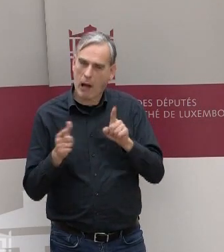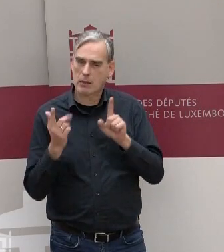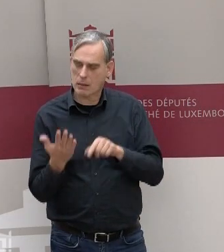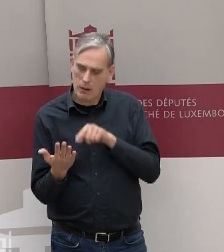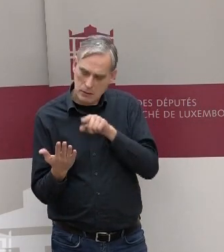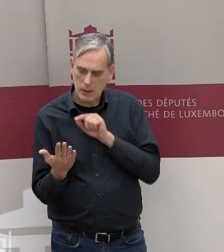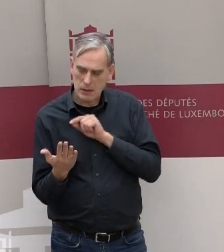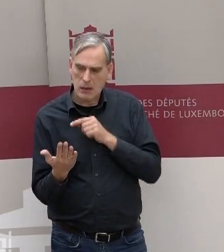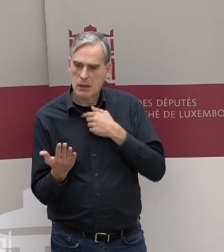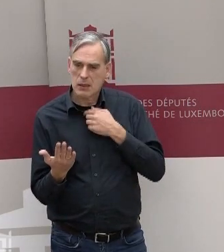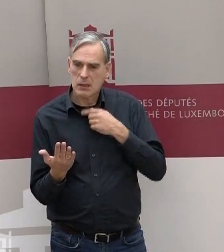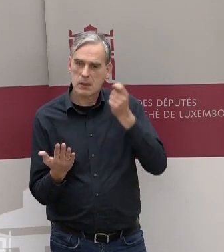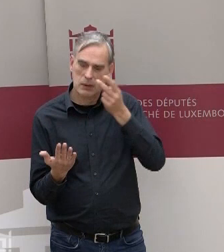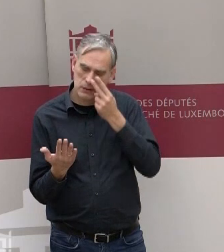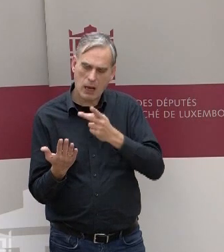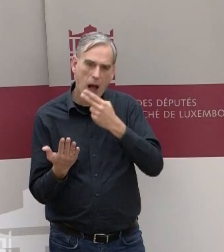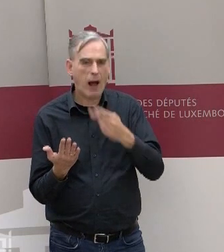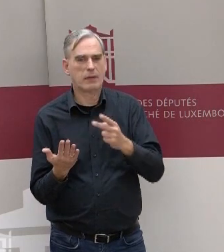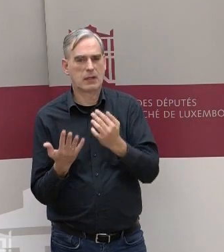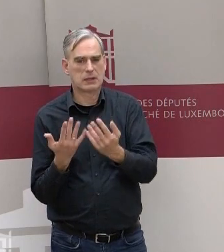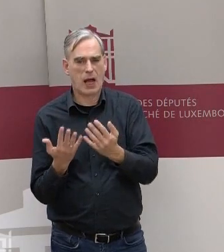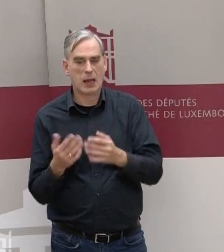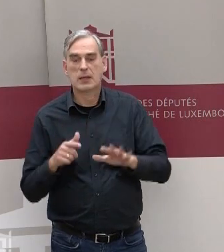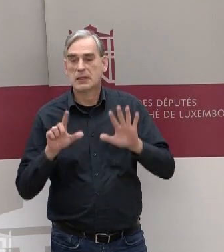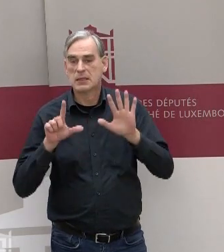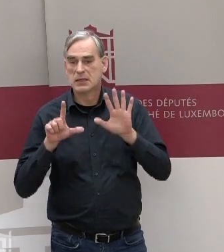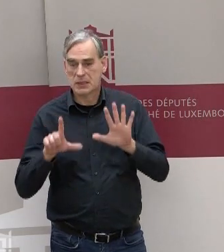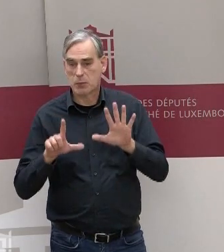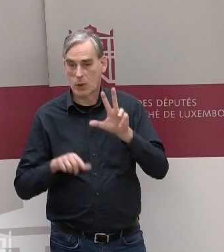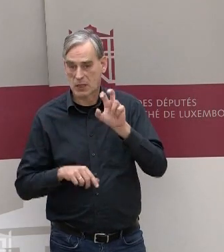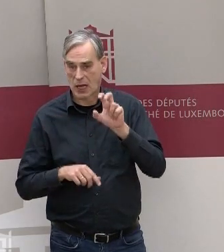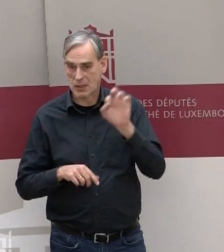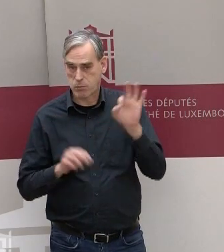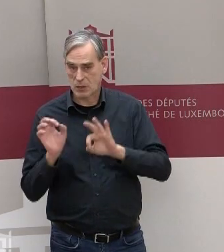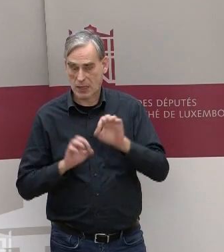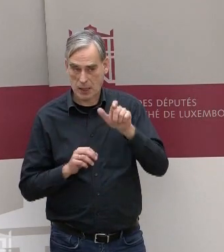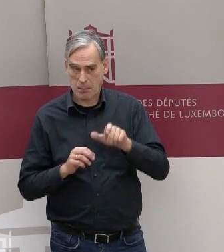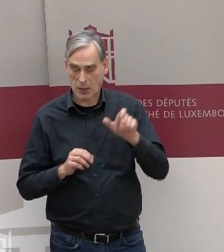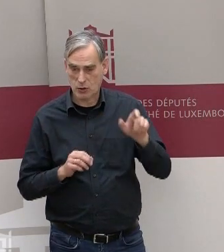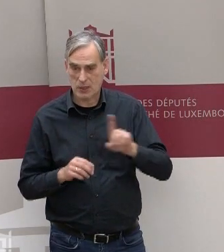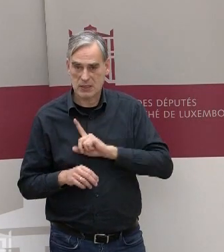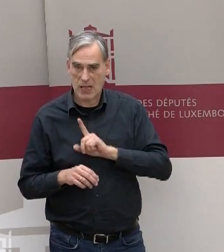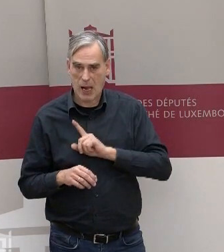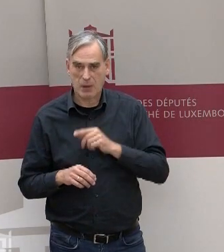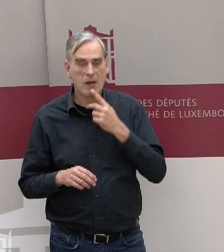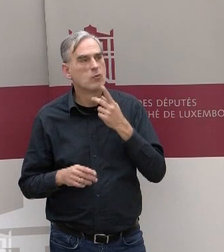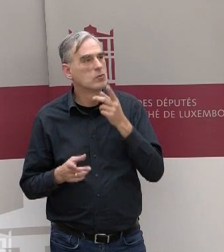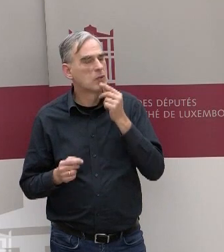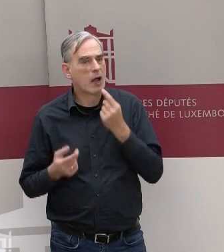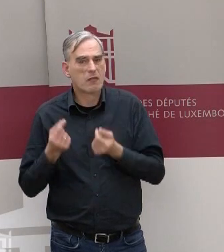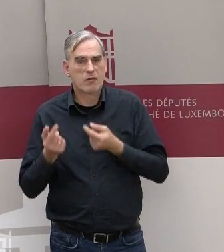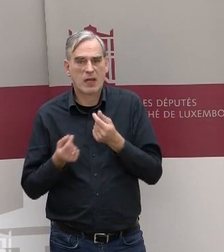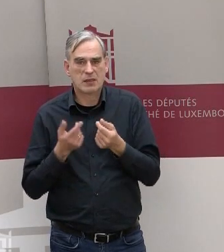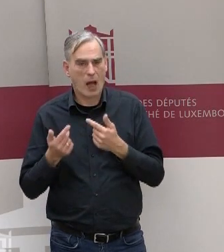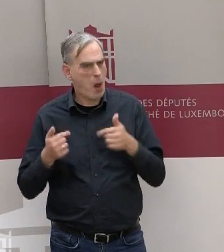37% von den Leuten schätzen hier finanzielle Situation heute mehr schlecht an wie in der Armee. Denn das ist mehr